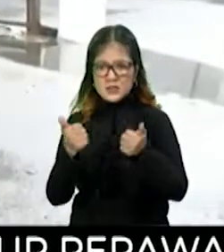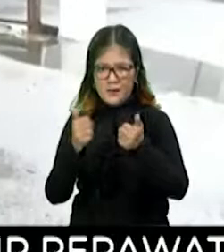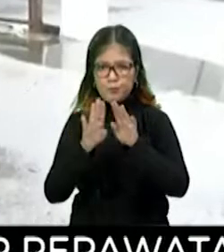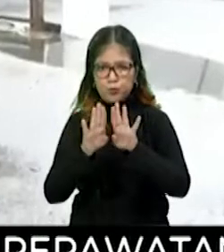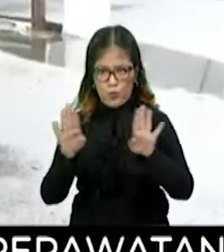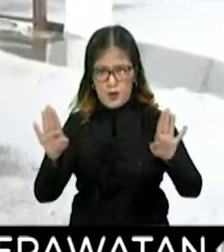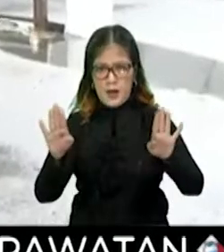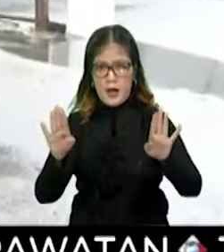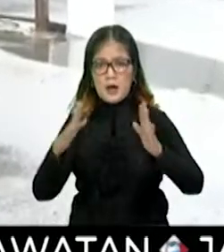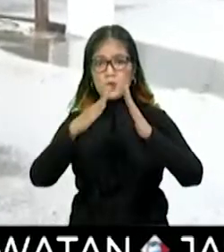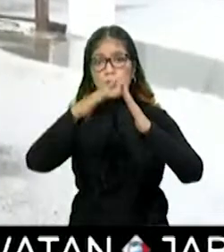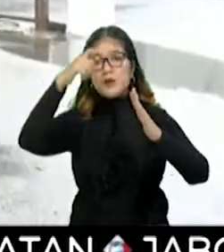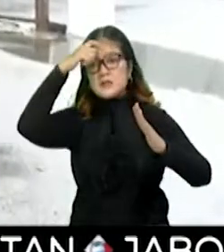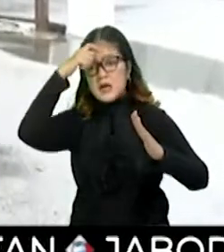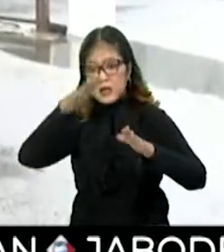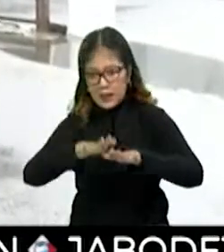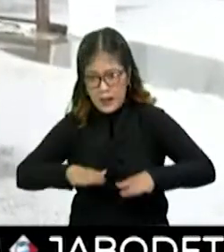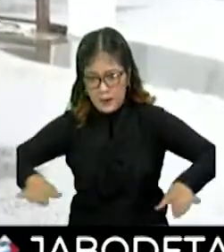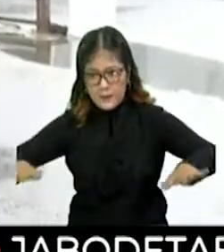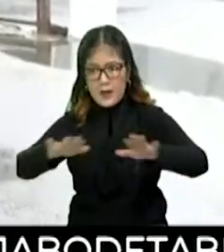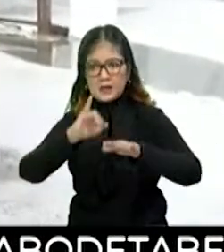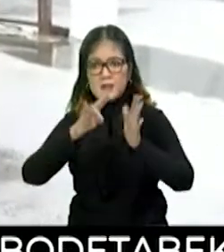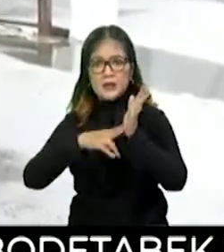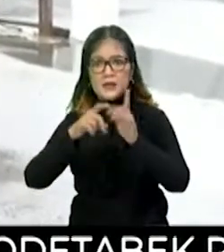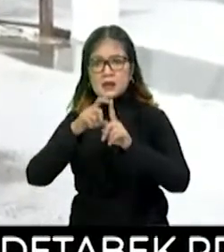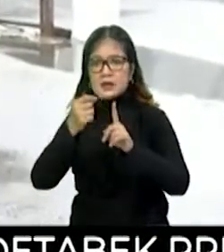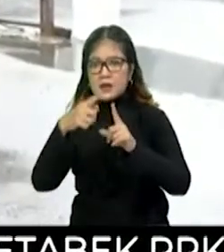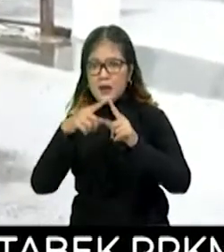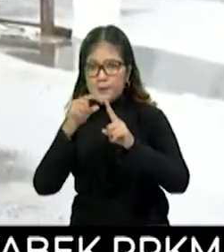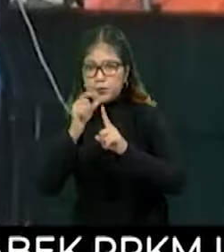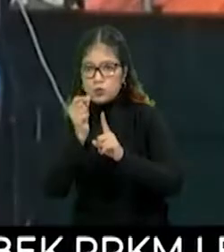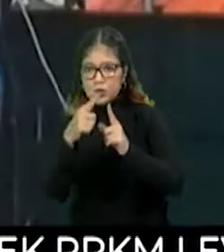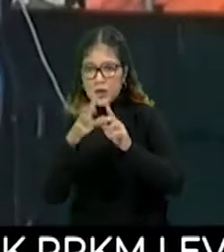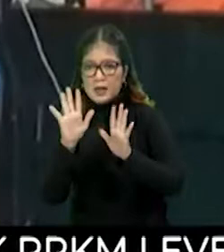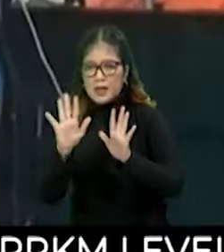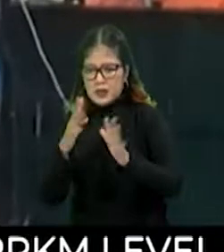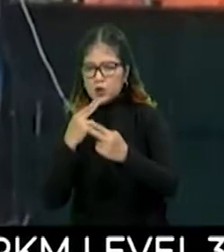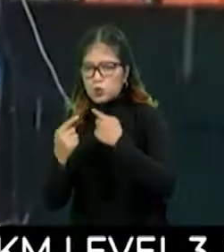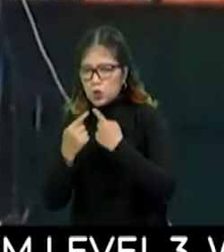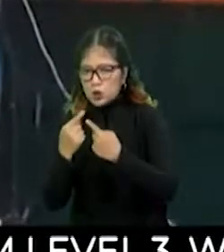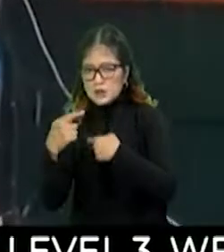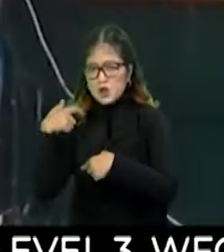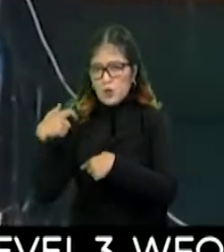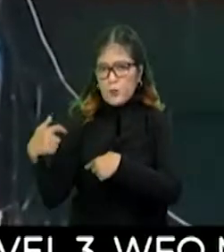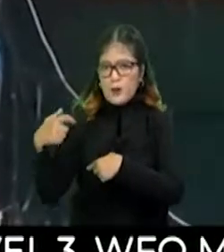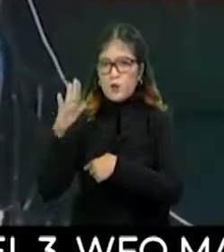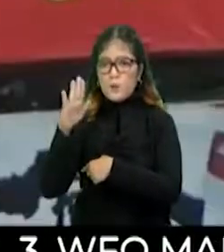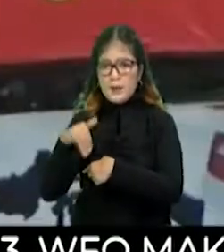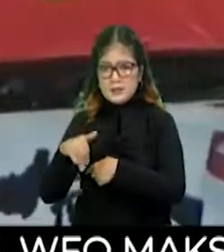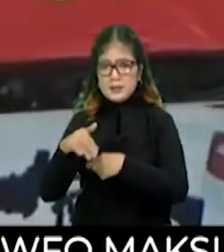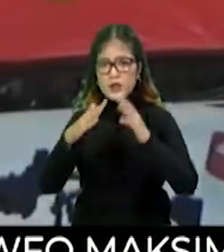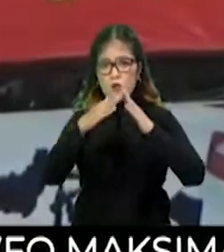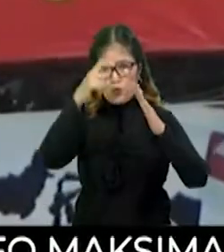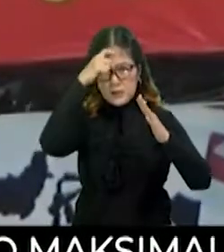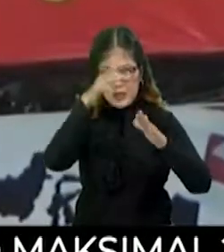Indrapura, kita akan berkomunikasi intensif dengan Gubernur. Rumah Sakit Lapangan Indrapura Surabaya didirikan